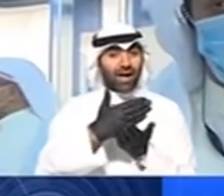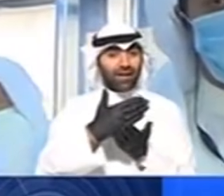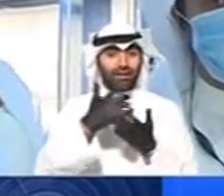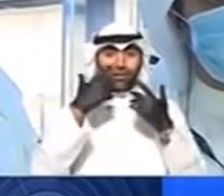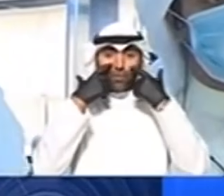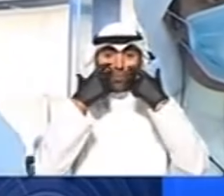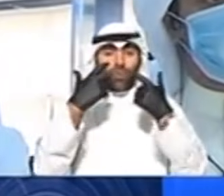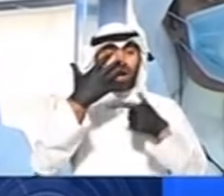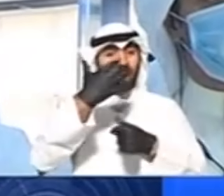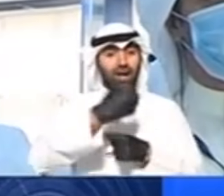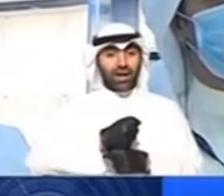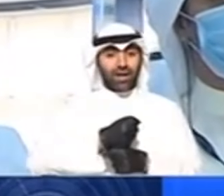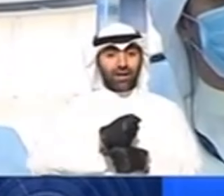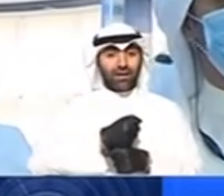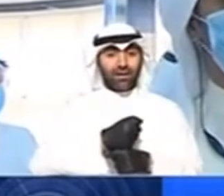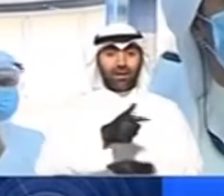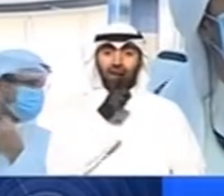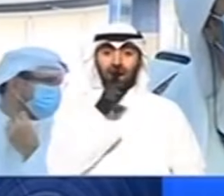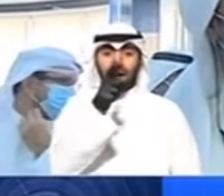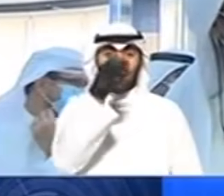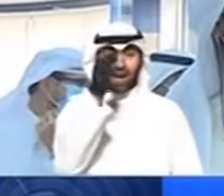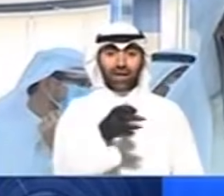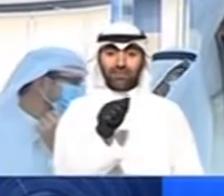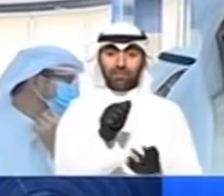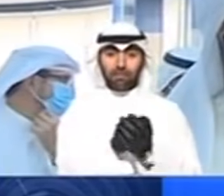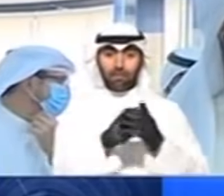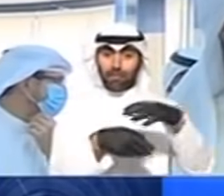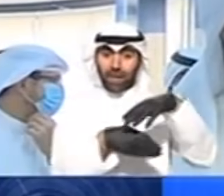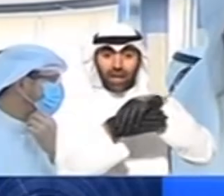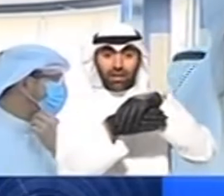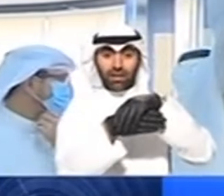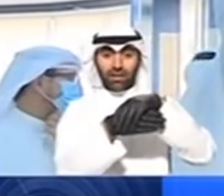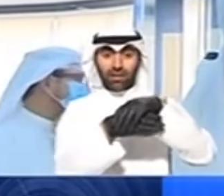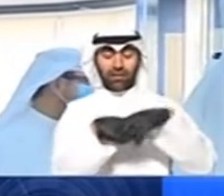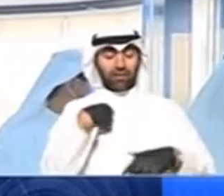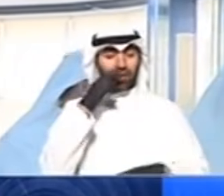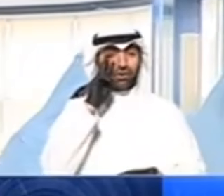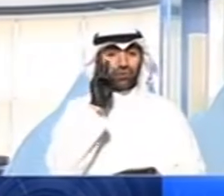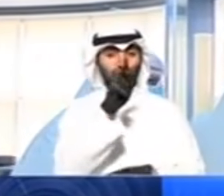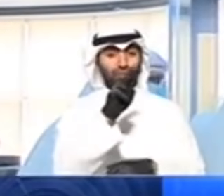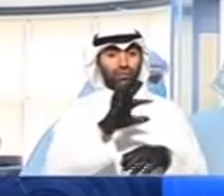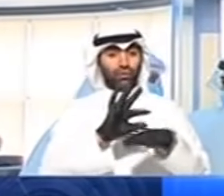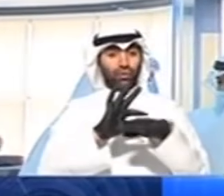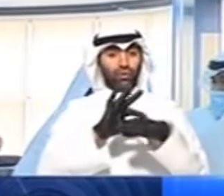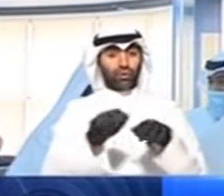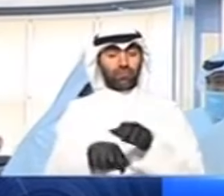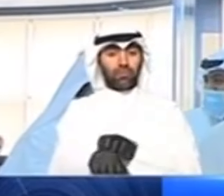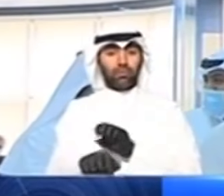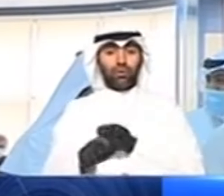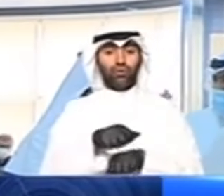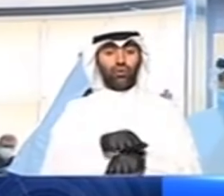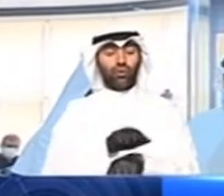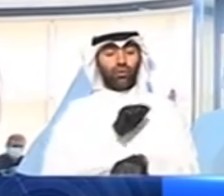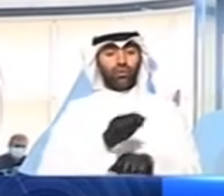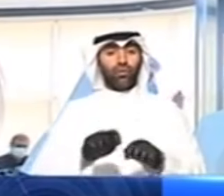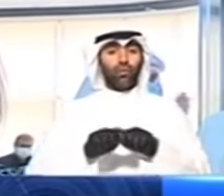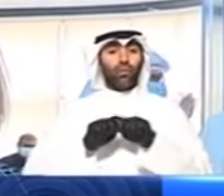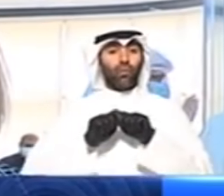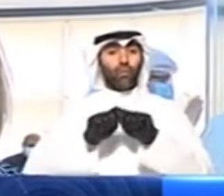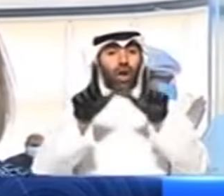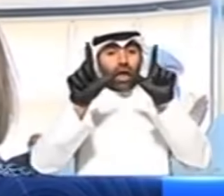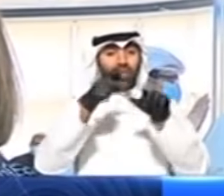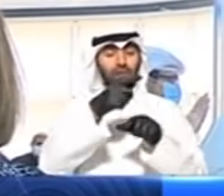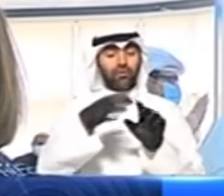وأيضا ما يقومون فيه من جهد كبير في التواصل معهم